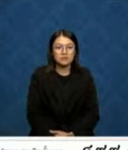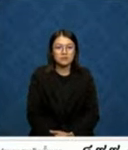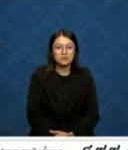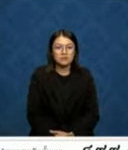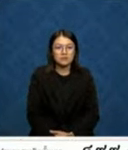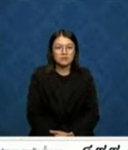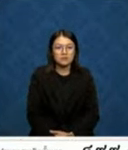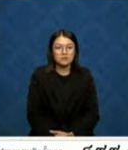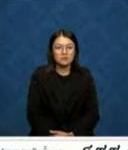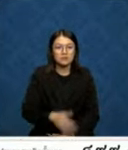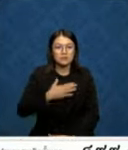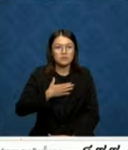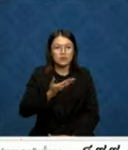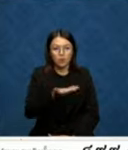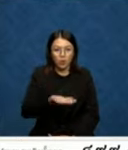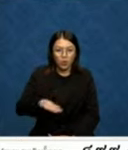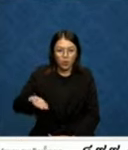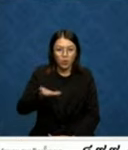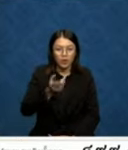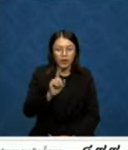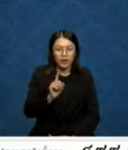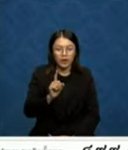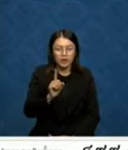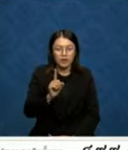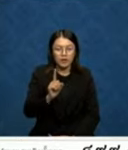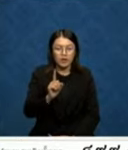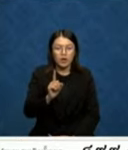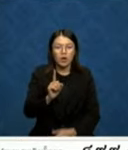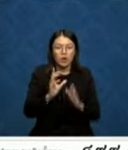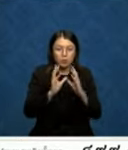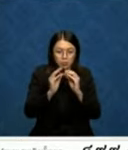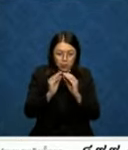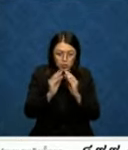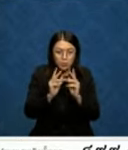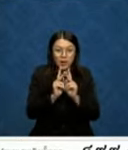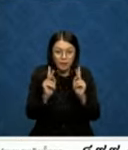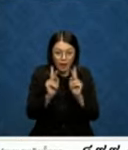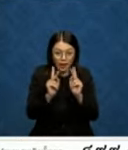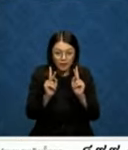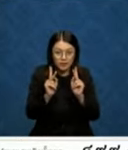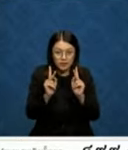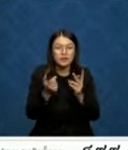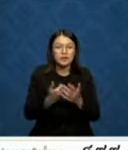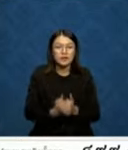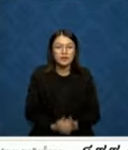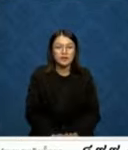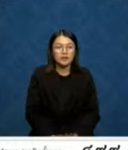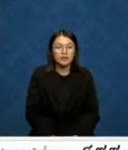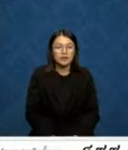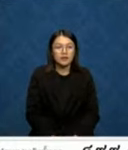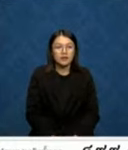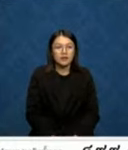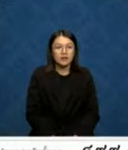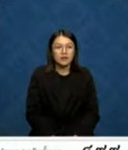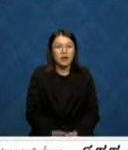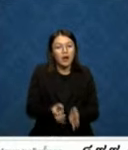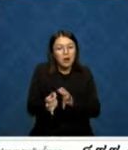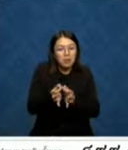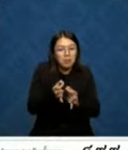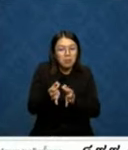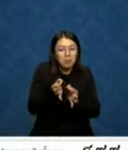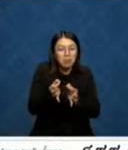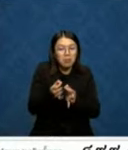ตามที่ผมได้ขอสงวนความเห็นเอาไว้ในการประชุมของคณะกรรมการวิสามัญเพื่อมาชี้แจง